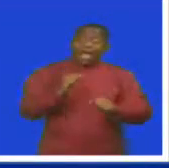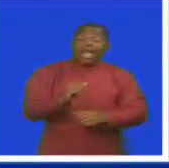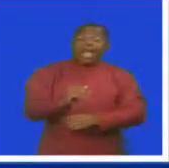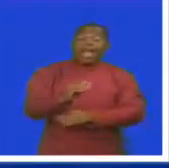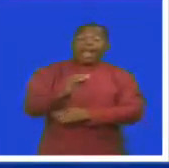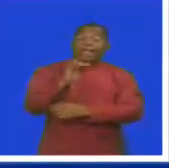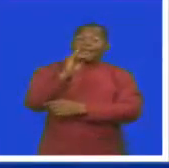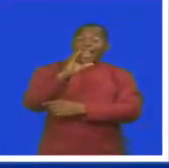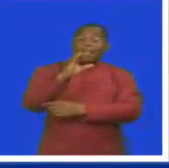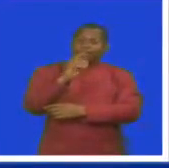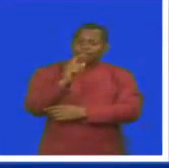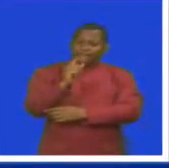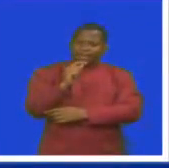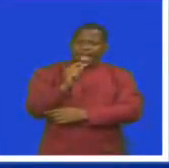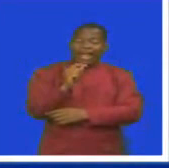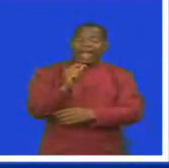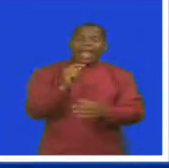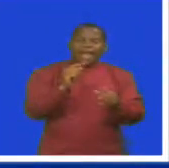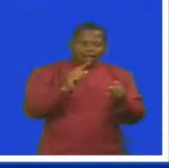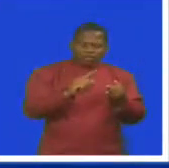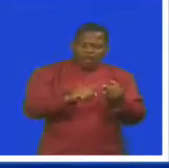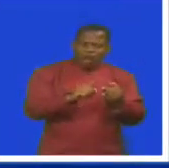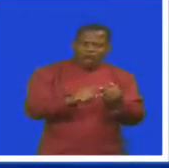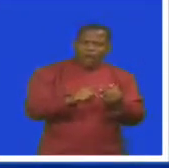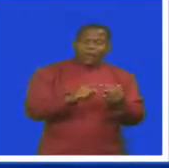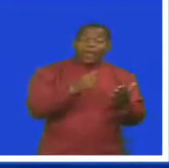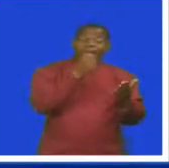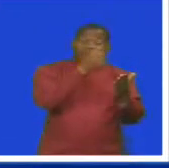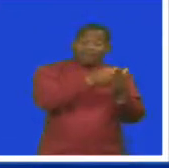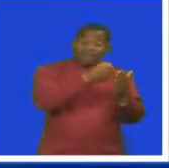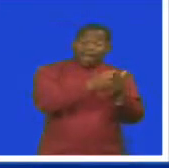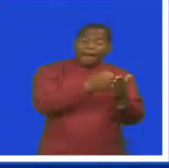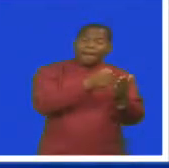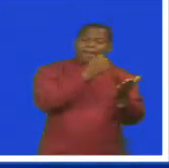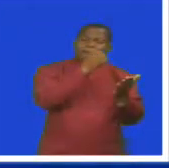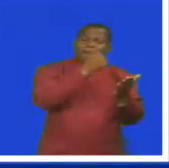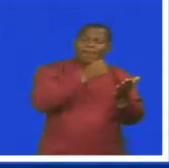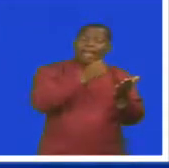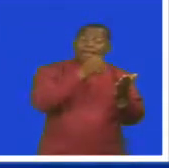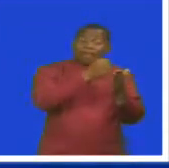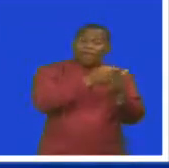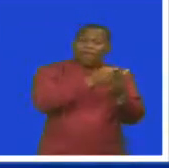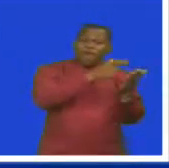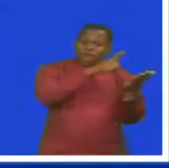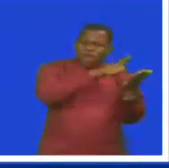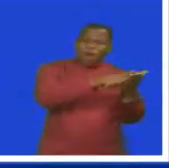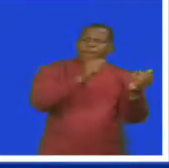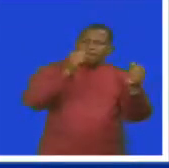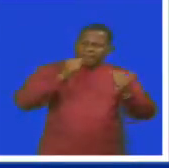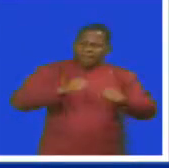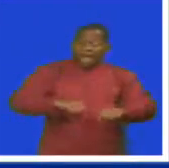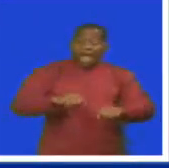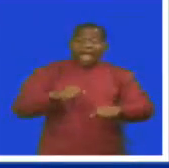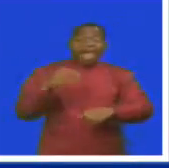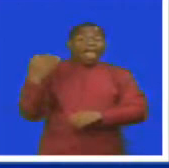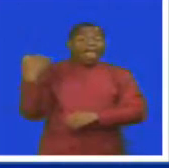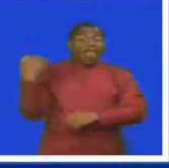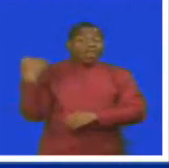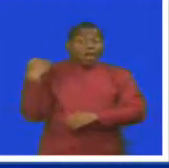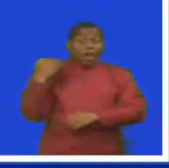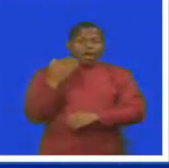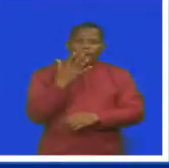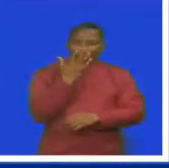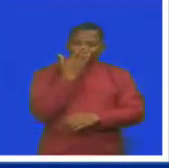of 2020. Imvuna ithi leli bandla limcwa kakhulu ekuqinisekiseni ukuthi liphupho lelive leminyaka wa-2022